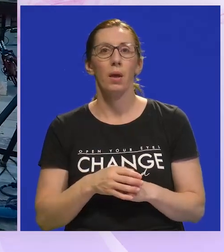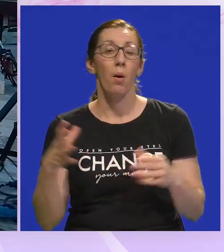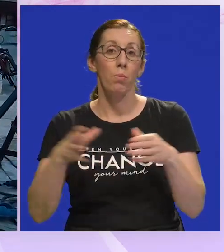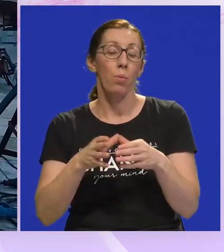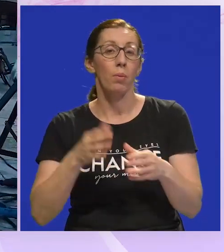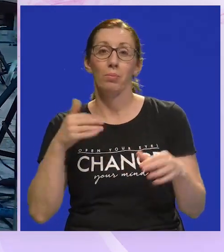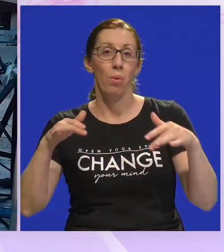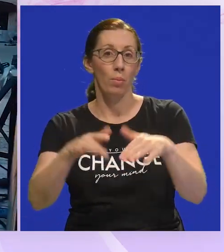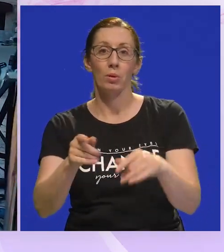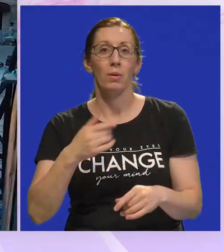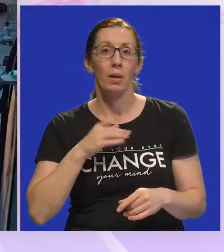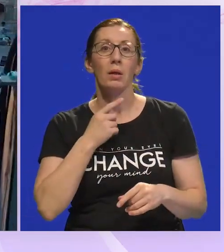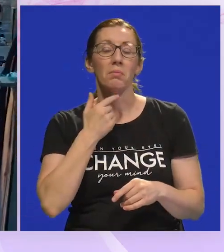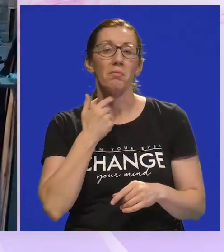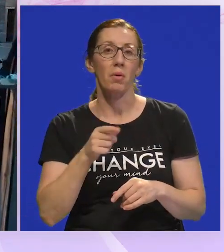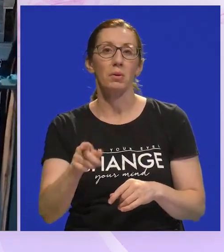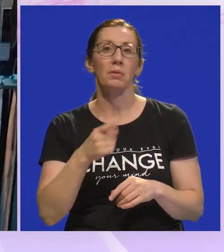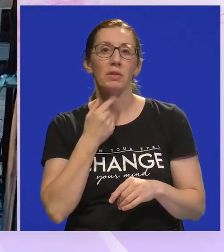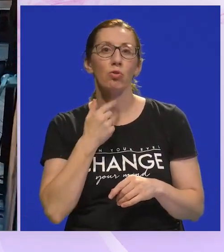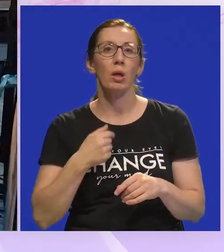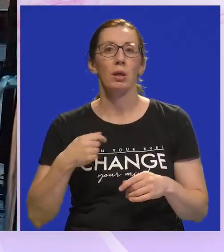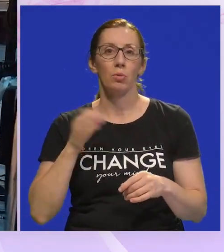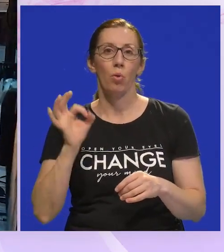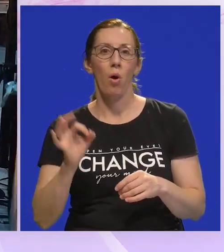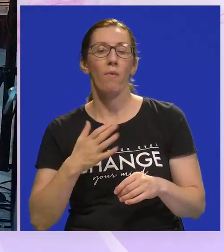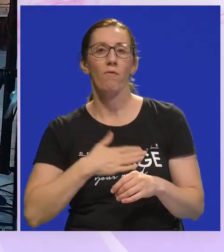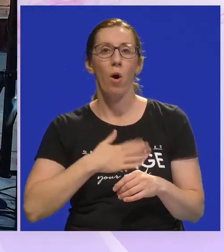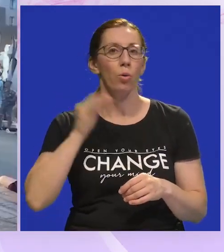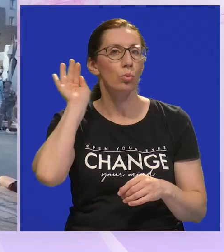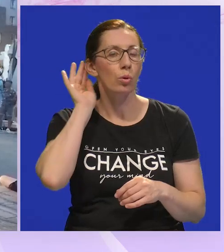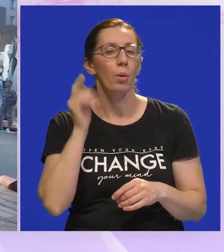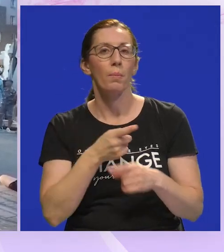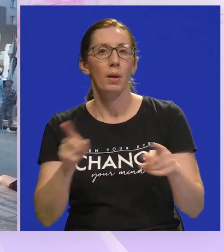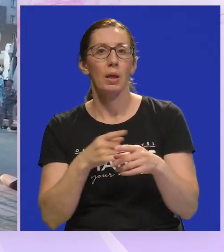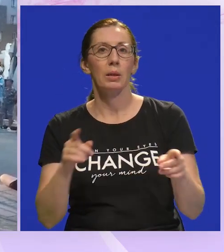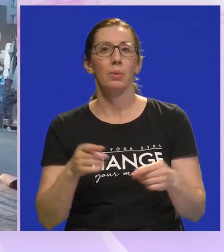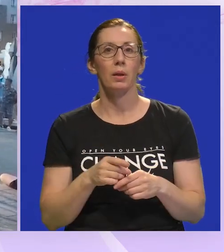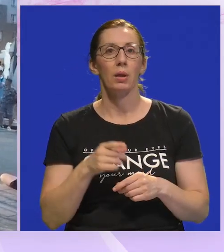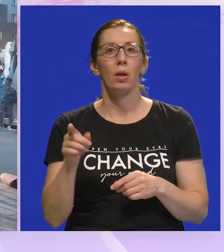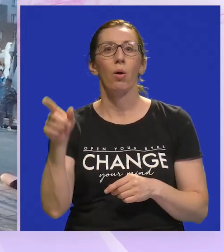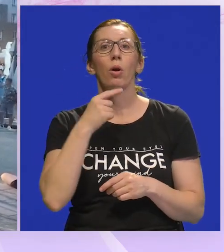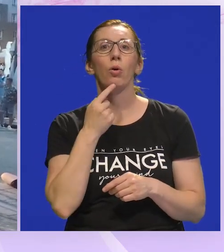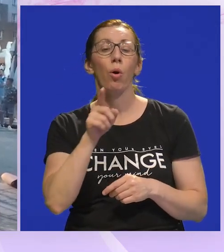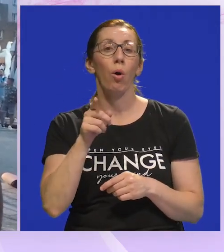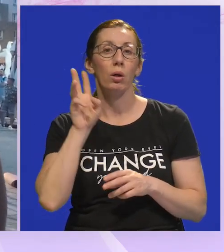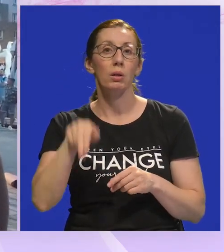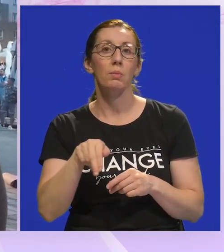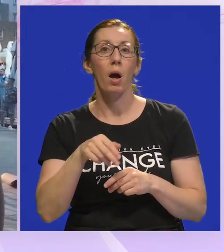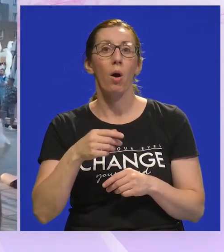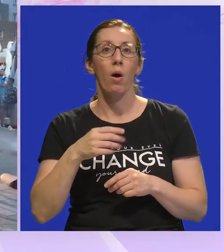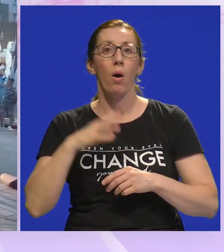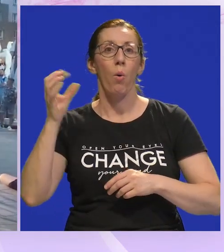lijepi. Publika uglavnom reagira lijepo, vole, pozitivno reagiraju, vole čuti te skladbe. I one koji imaju